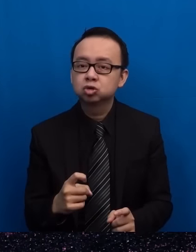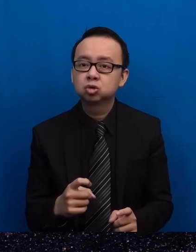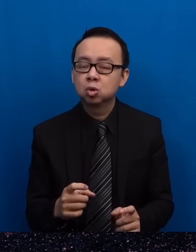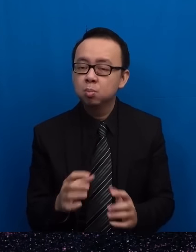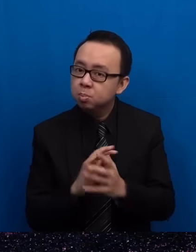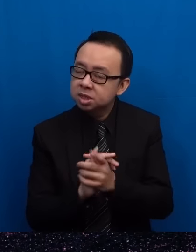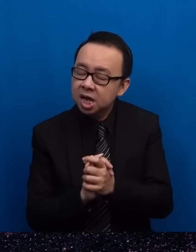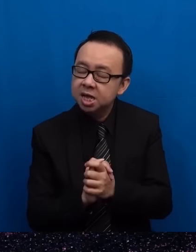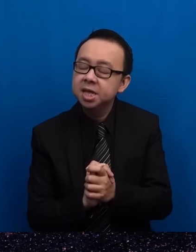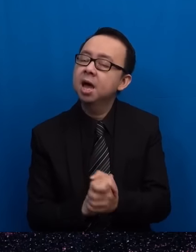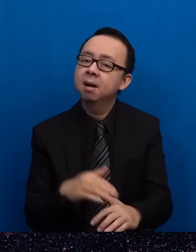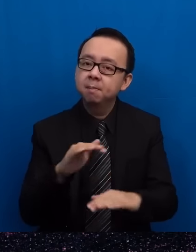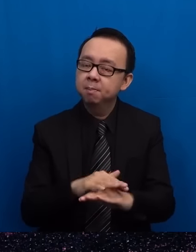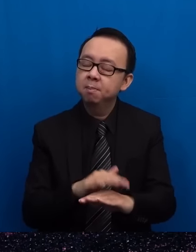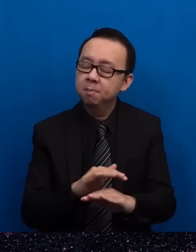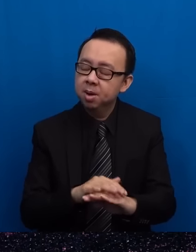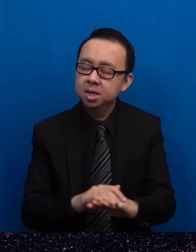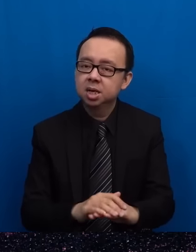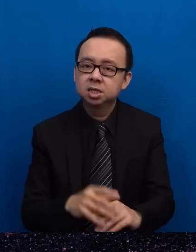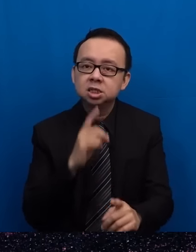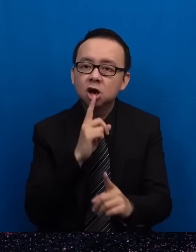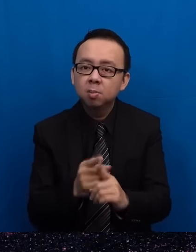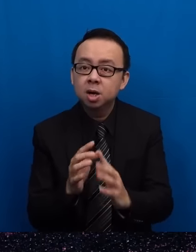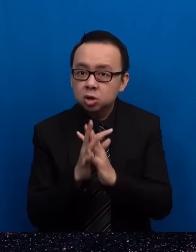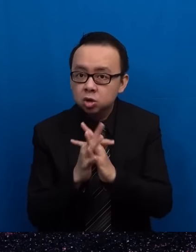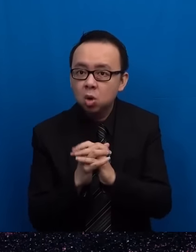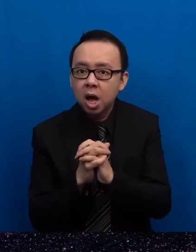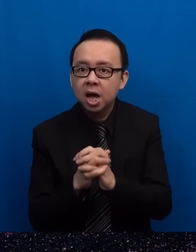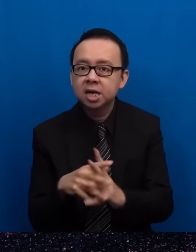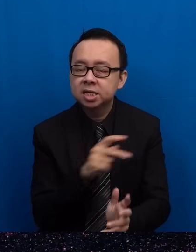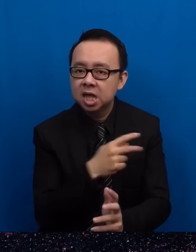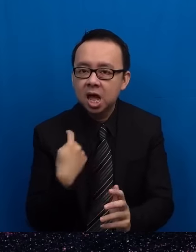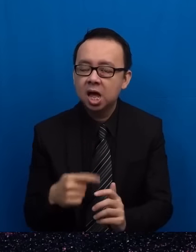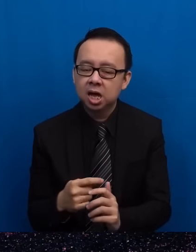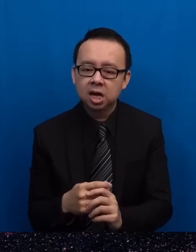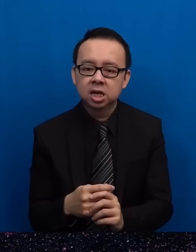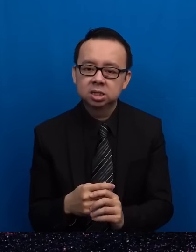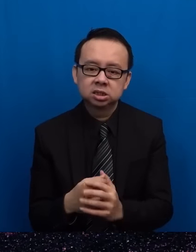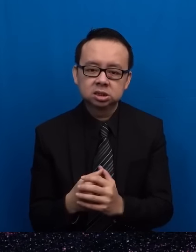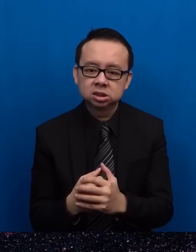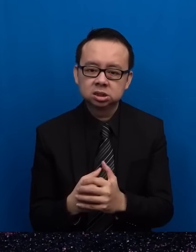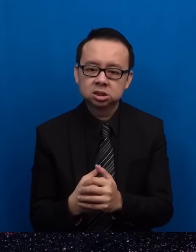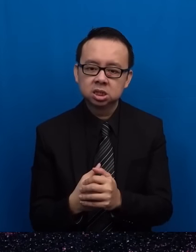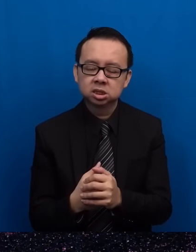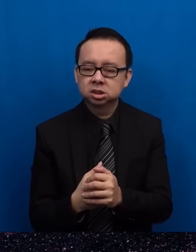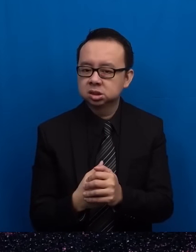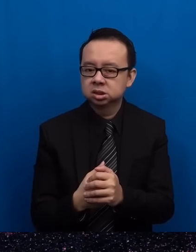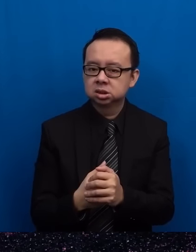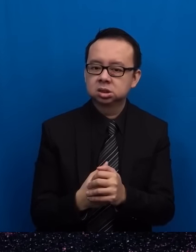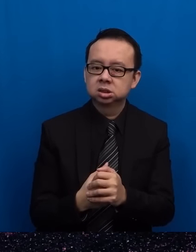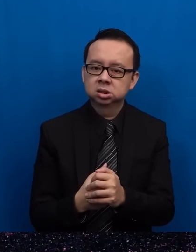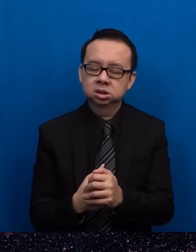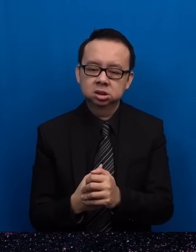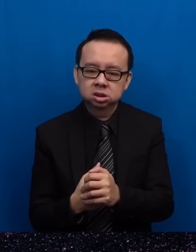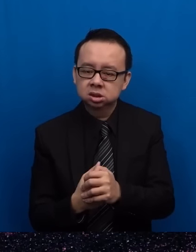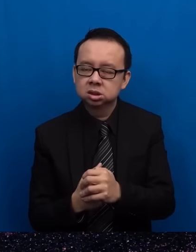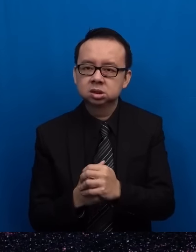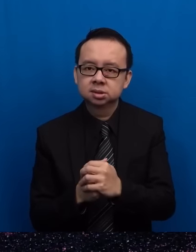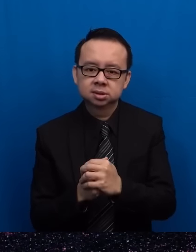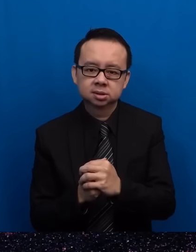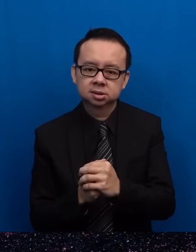Tapi Roda gak berani bicara karena dia kalah kasta. Lalu semua orang berkata itu pasti karena Roda persisten atau